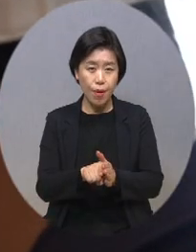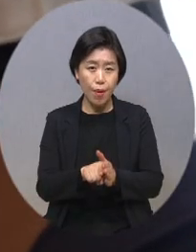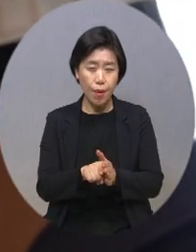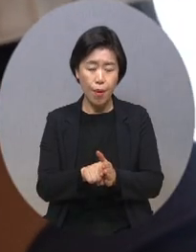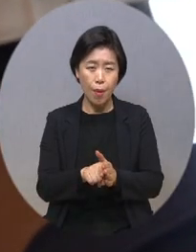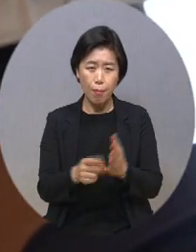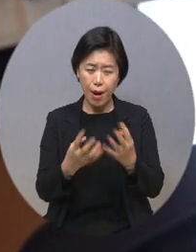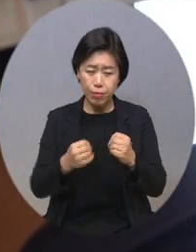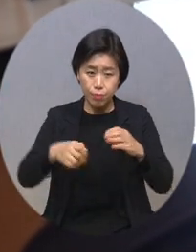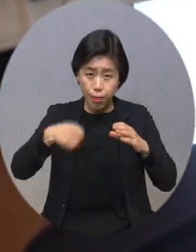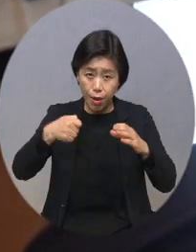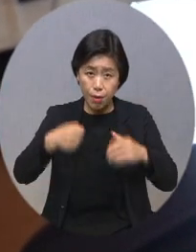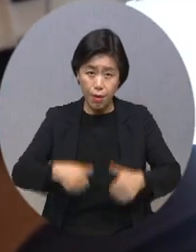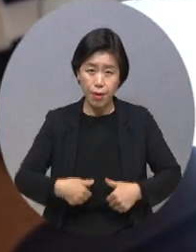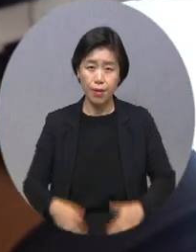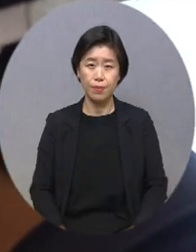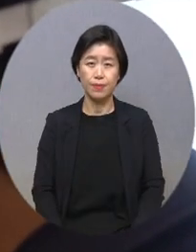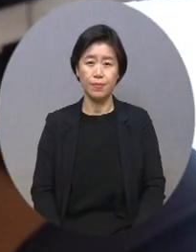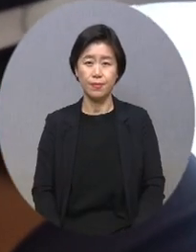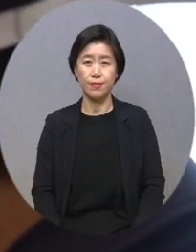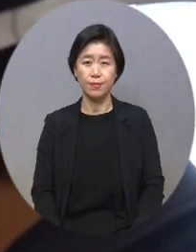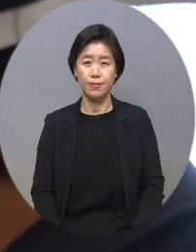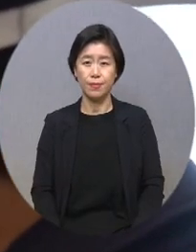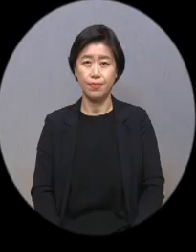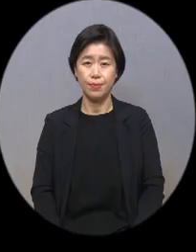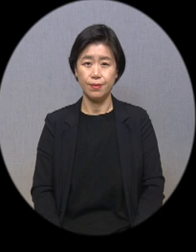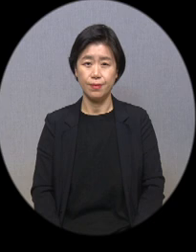이거 우거자장국 진짜 맛있네. 딴 데는 좀 틀린데?